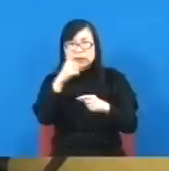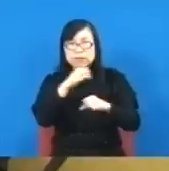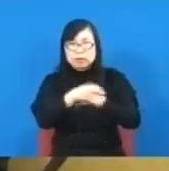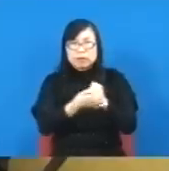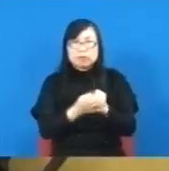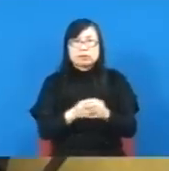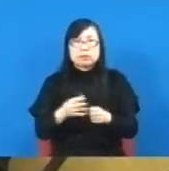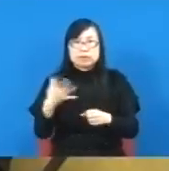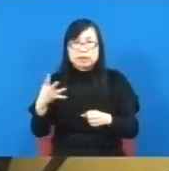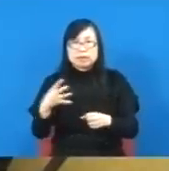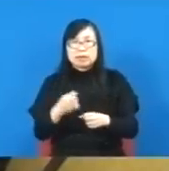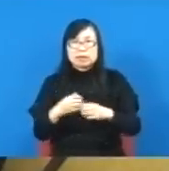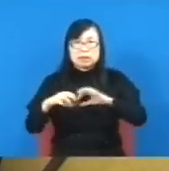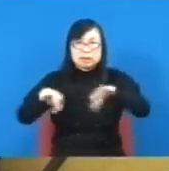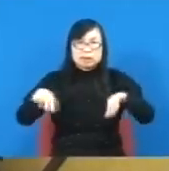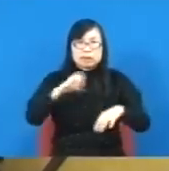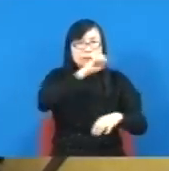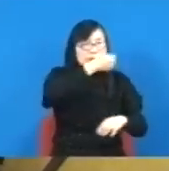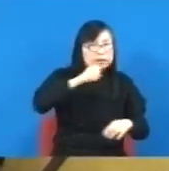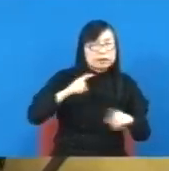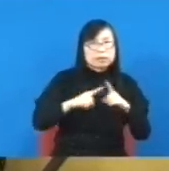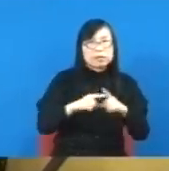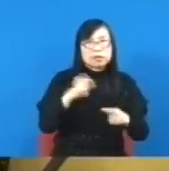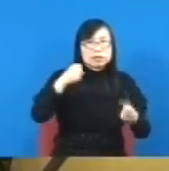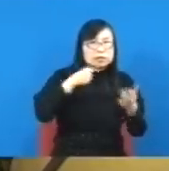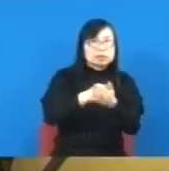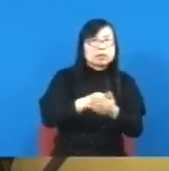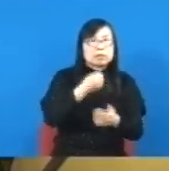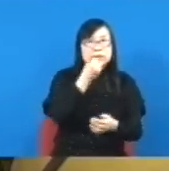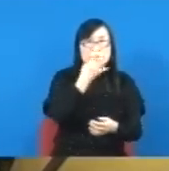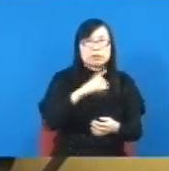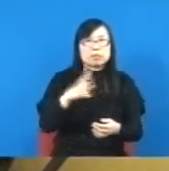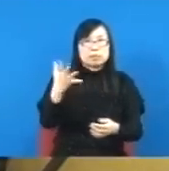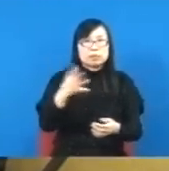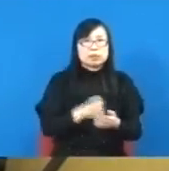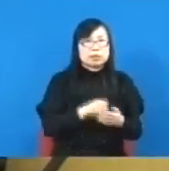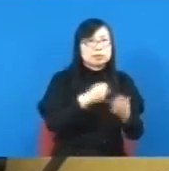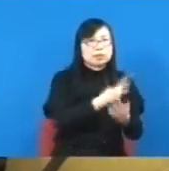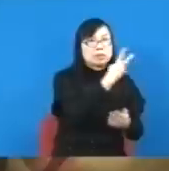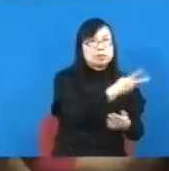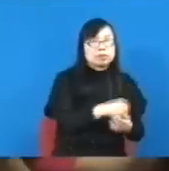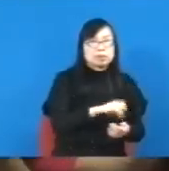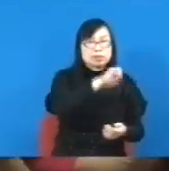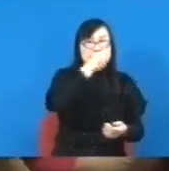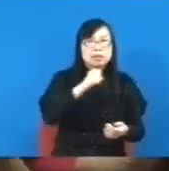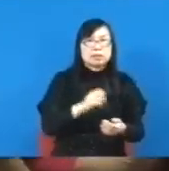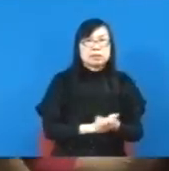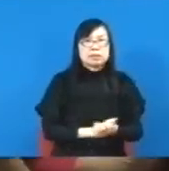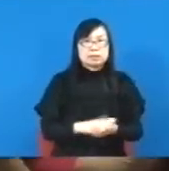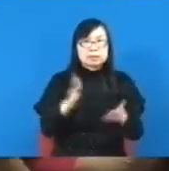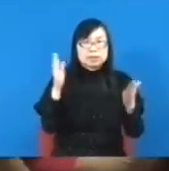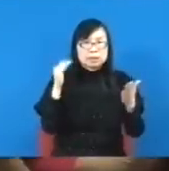邊打50錘喎，而家打五錘，跟住同台灣人講，嗱，我揼香港人揼五錘。我揼佢揼兩錘啦，我打佢打者愛也